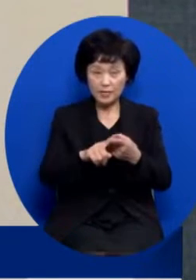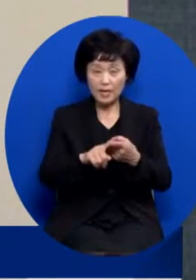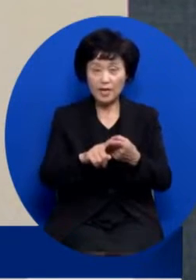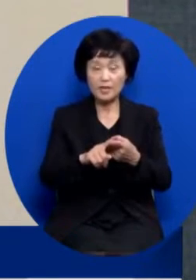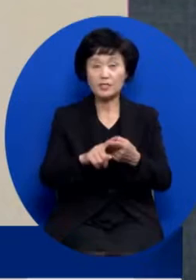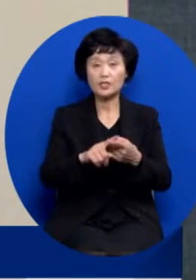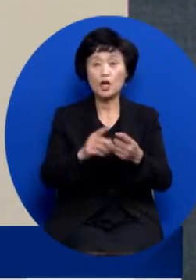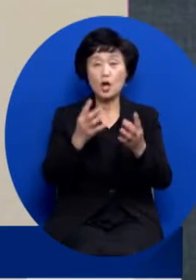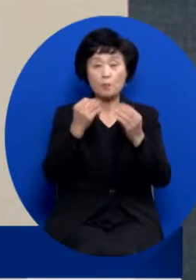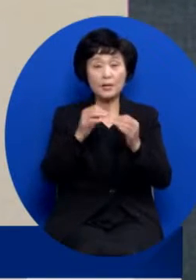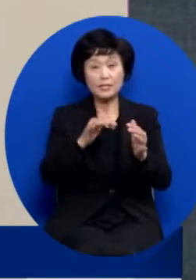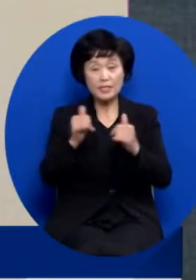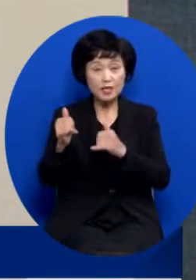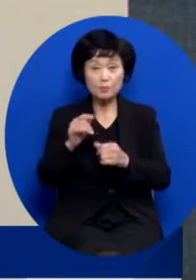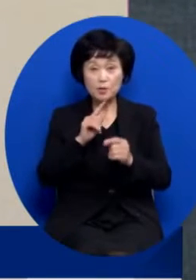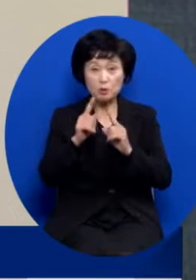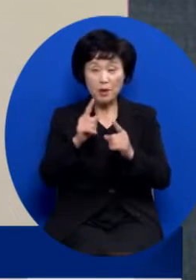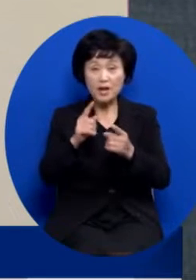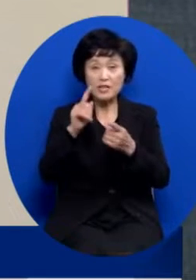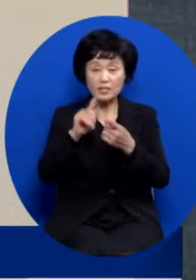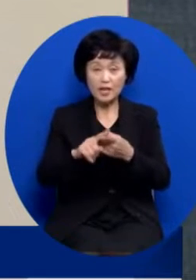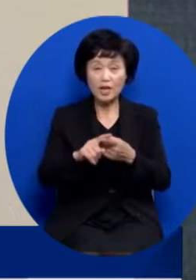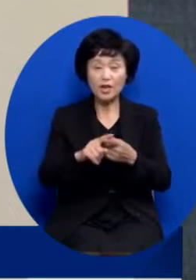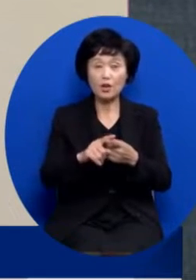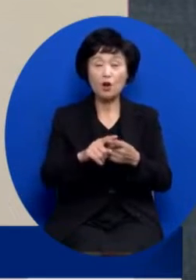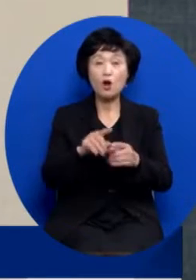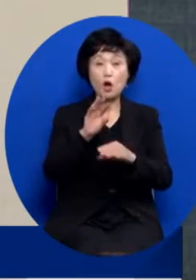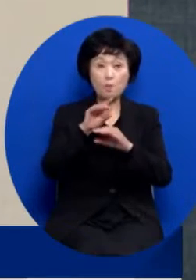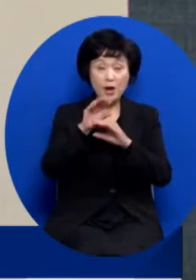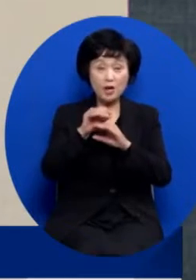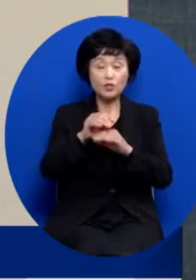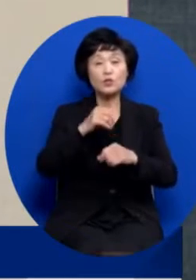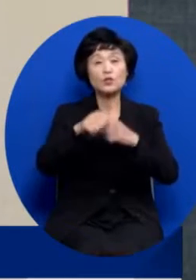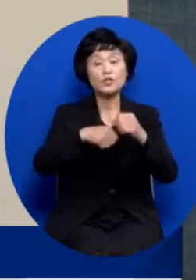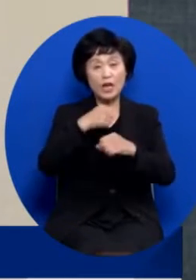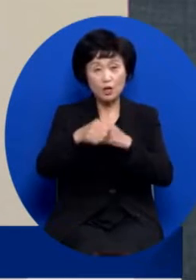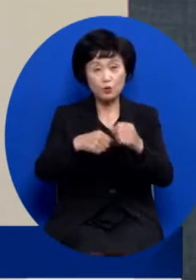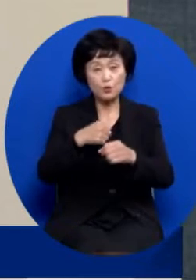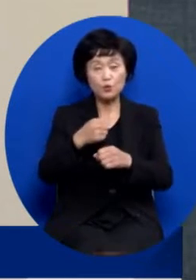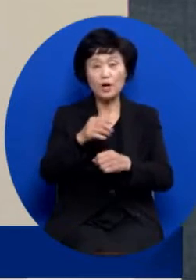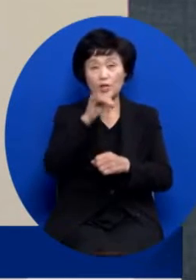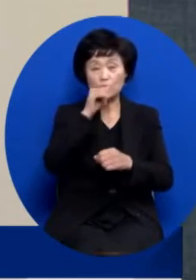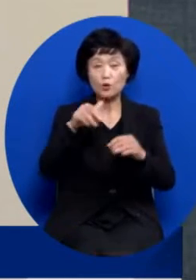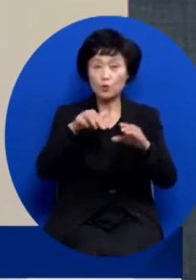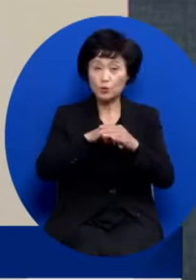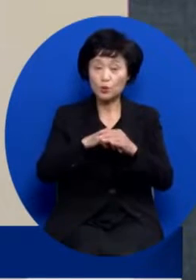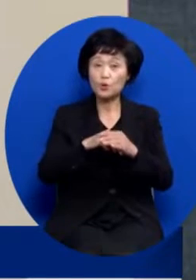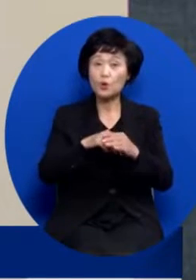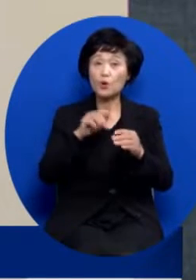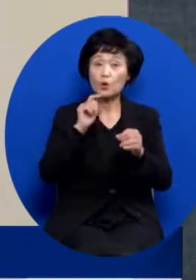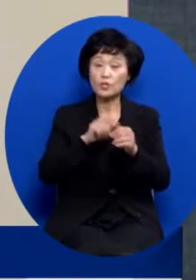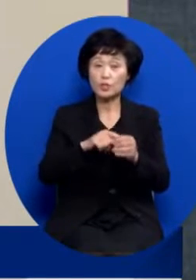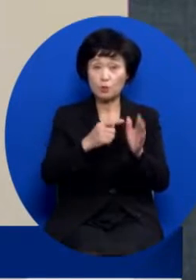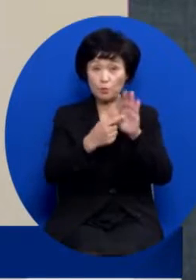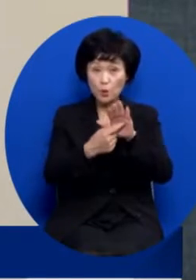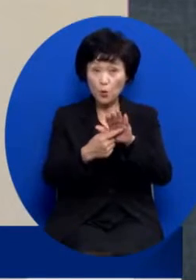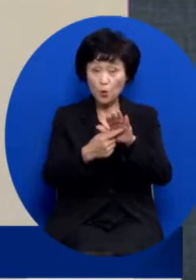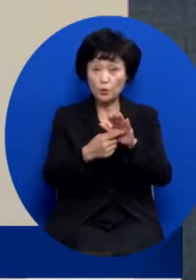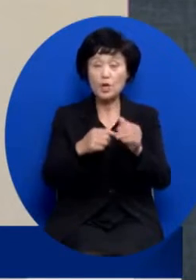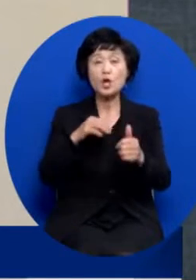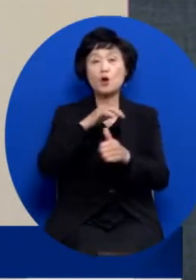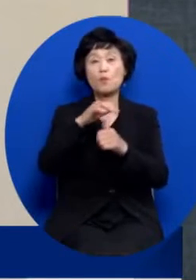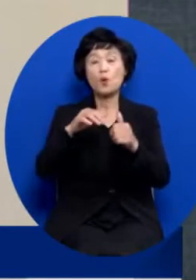출연진들이 주장을 전개한 것으로 언론 자유에 더하여 종교적 표현의 자유를 보호해야 할